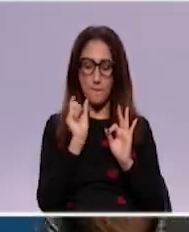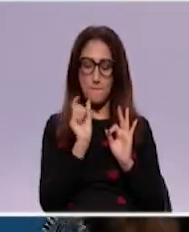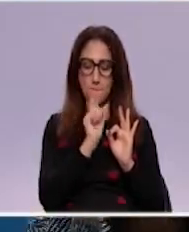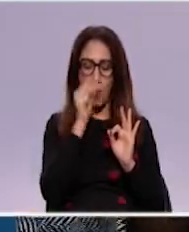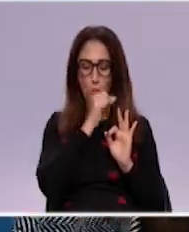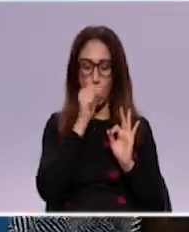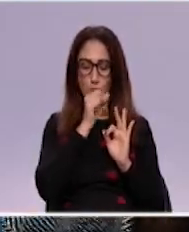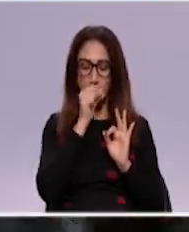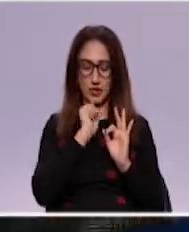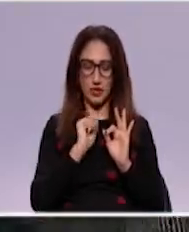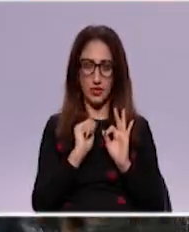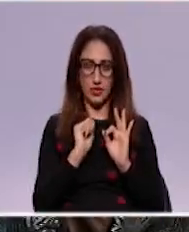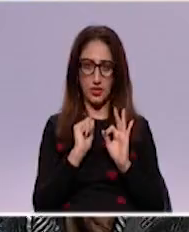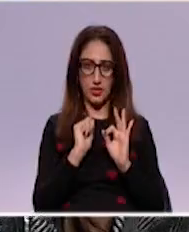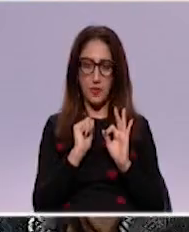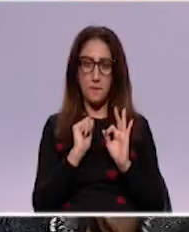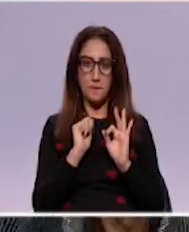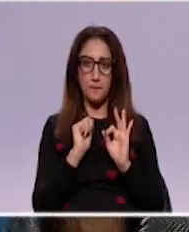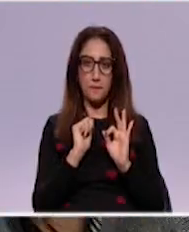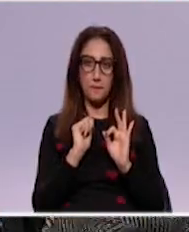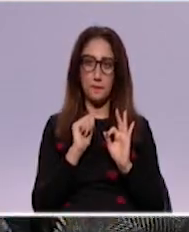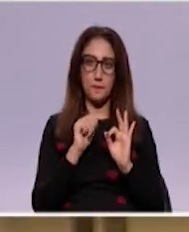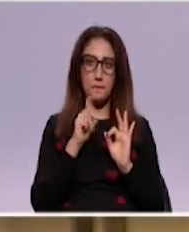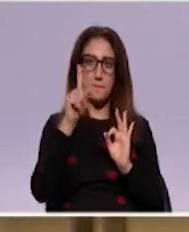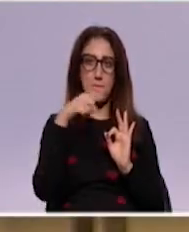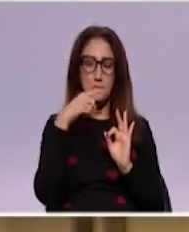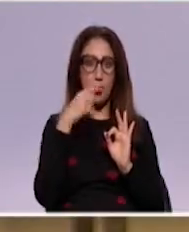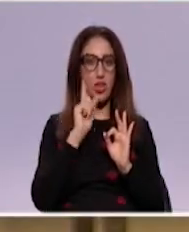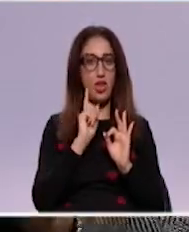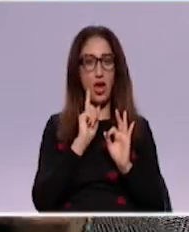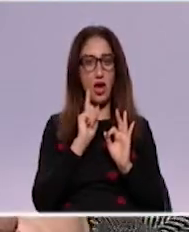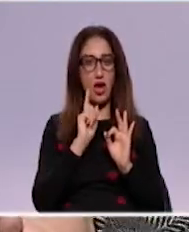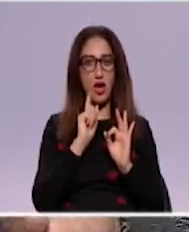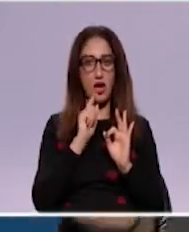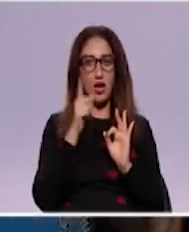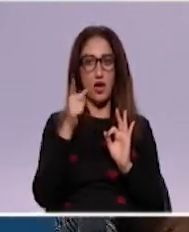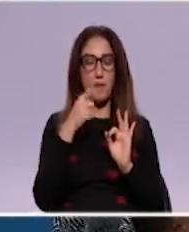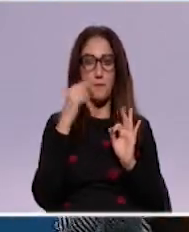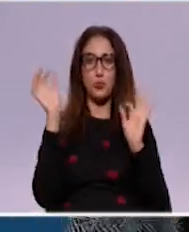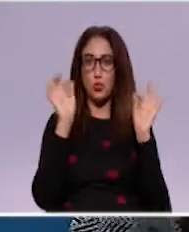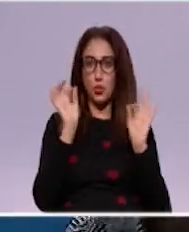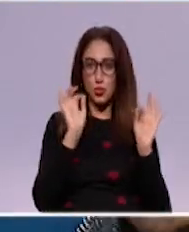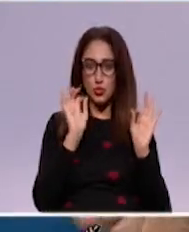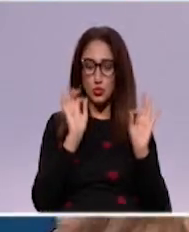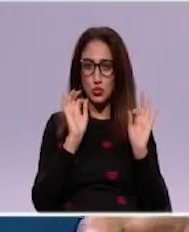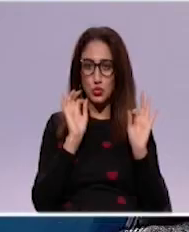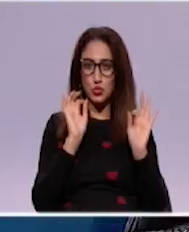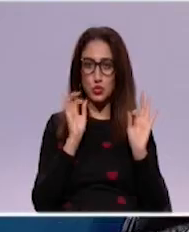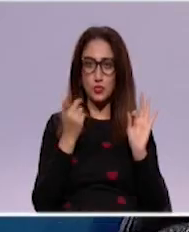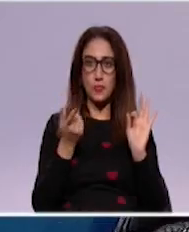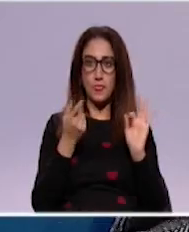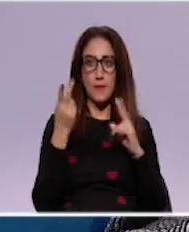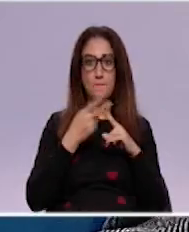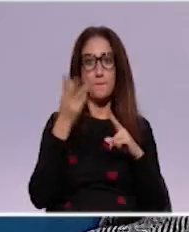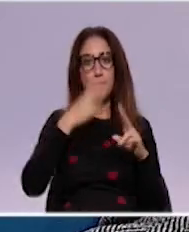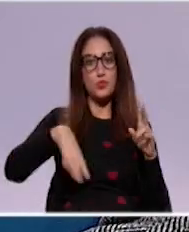يتكرف والشله ما تسلمش عليه حتى. ما تسلمش عليه. فقلت له الناس يعني تتحاسب وترقص؟ قال لي لا تستبدل شهوه